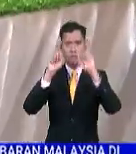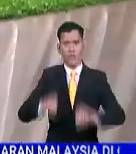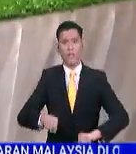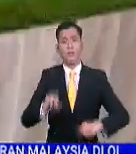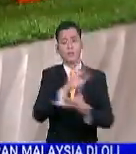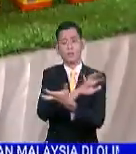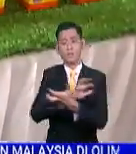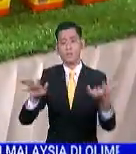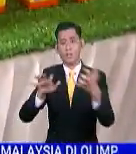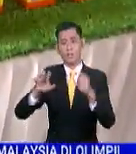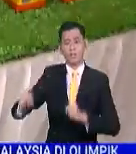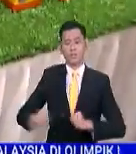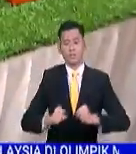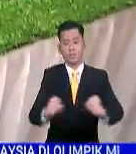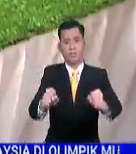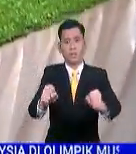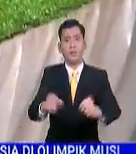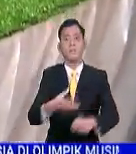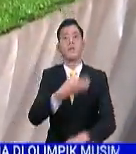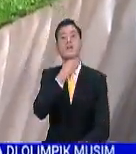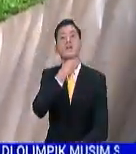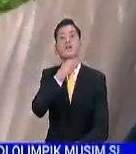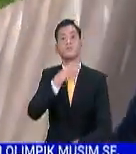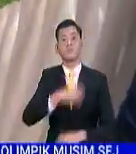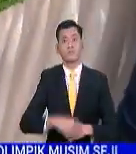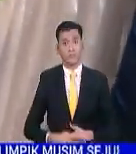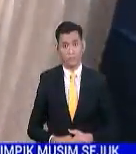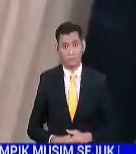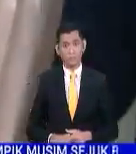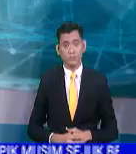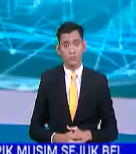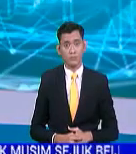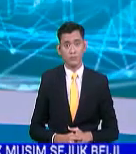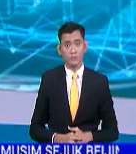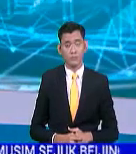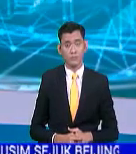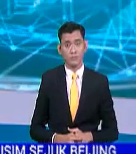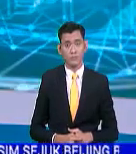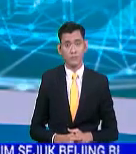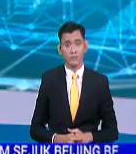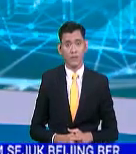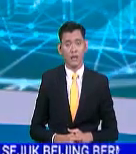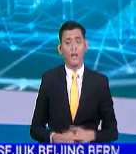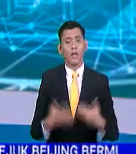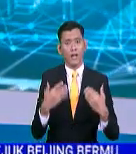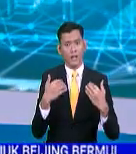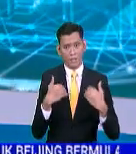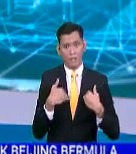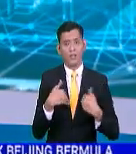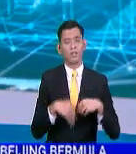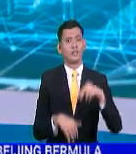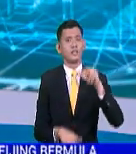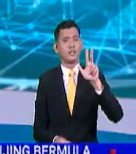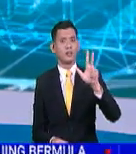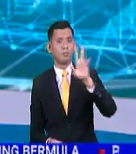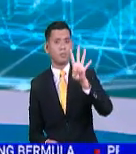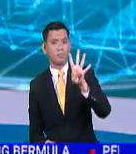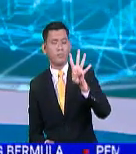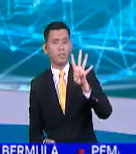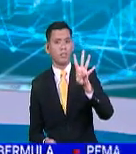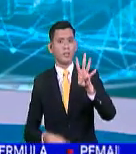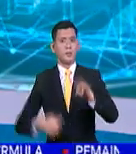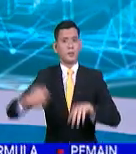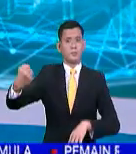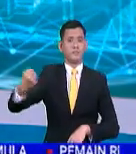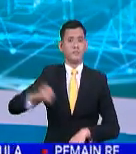mencemarkan sumber air Sungai Perak. terdapat 34 kesan